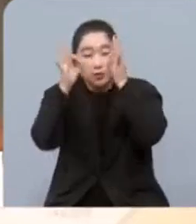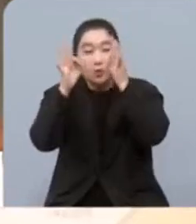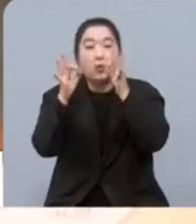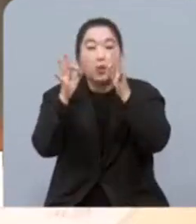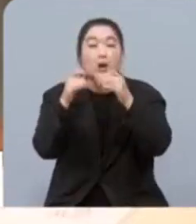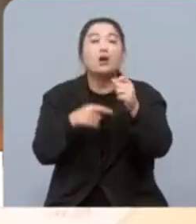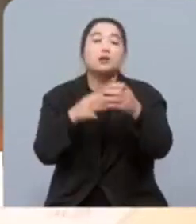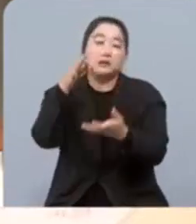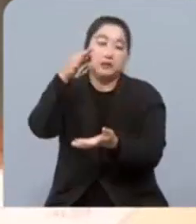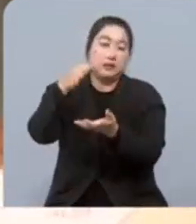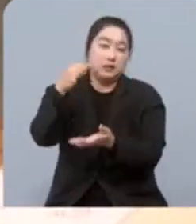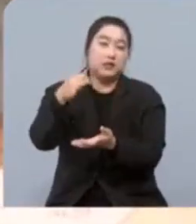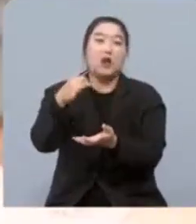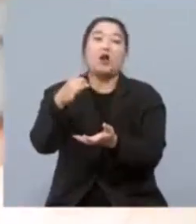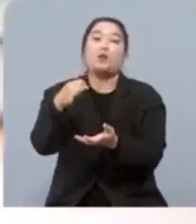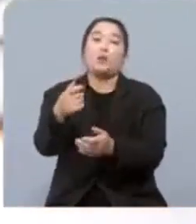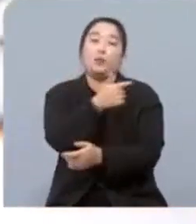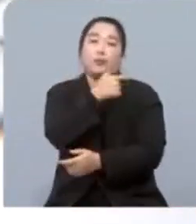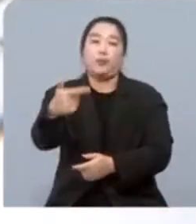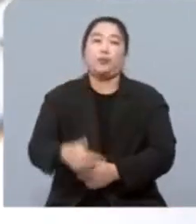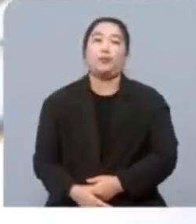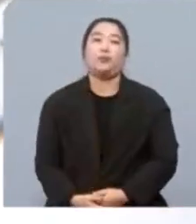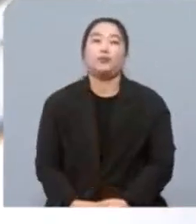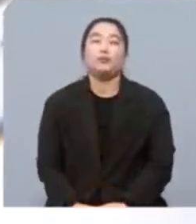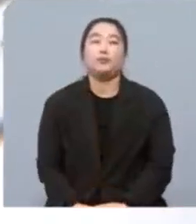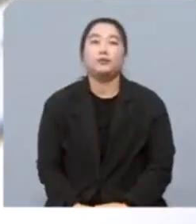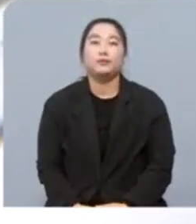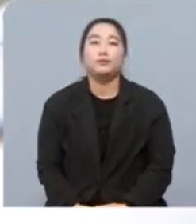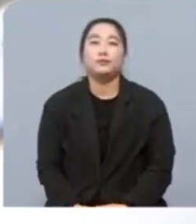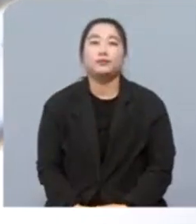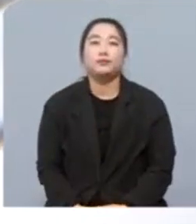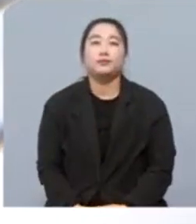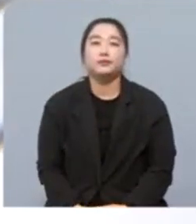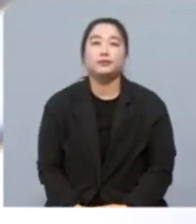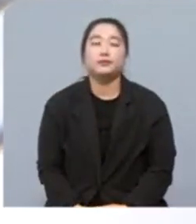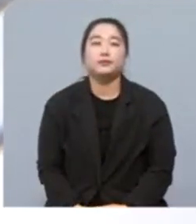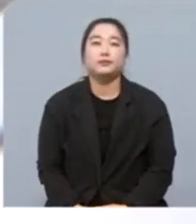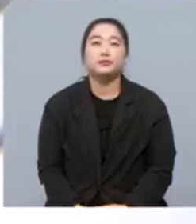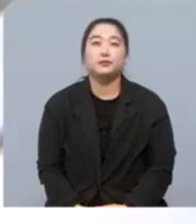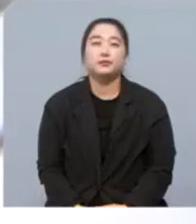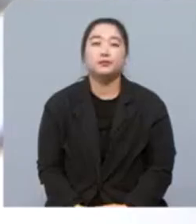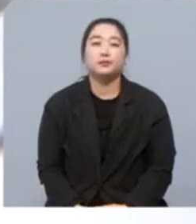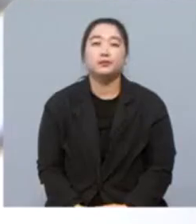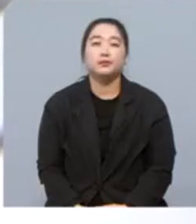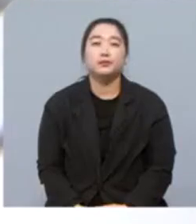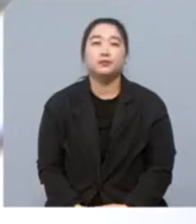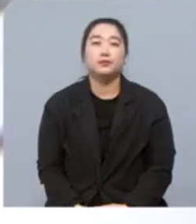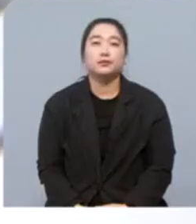가치를 더욱 빛내고 있습니다. KBS 뉴스 박미영입니다.